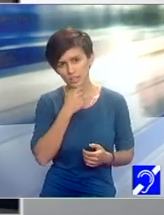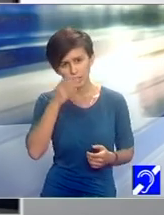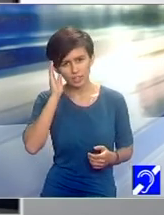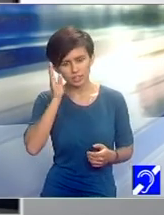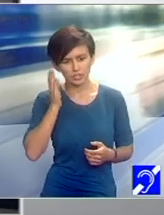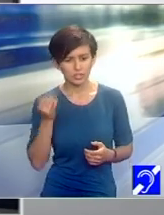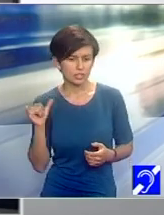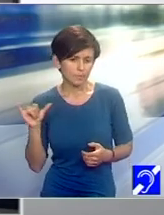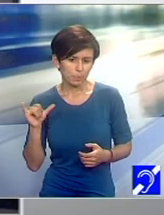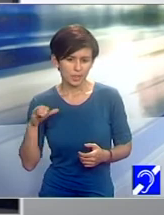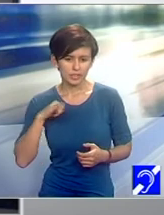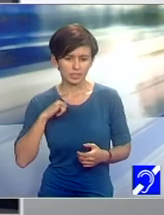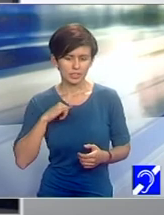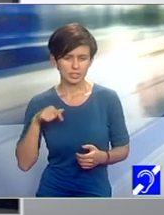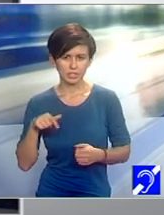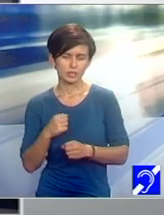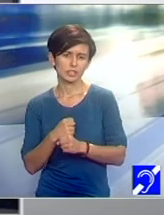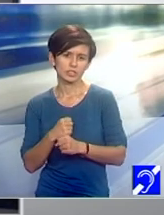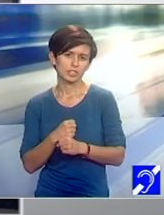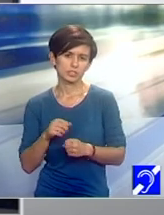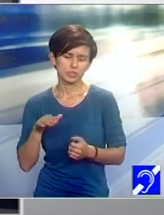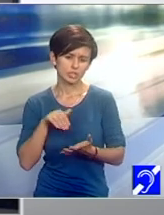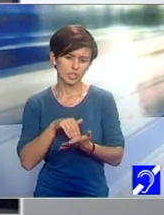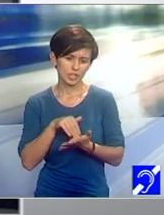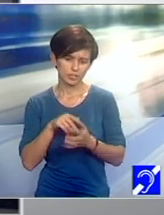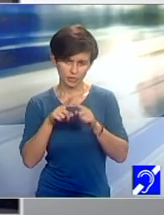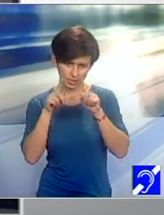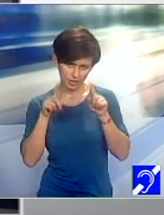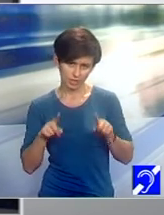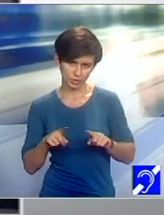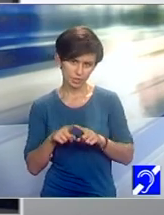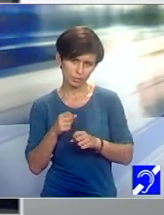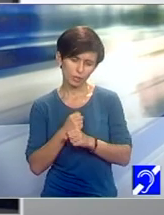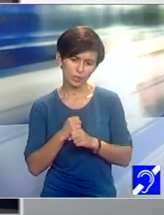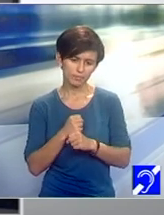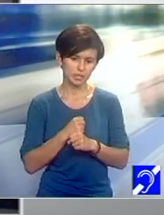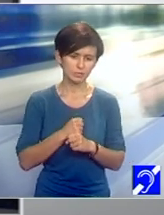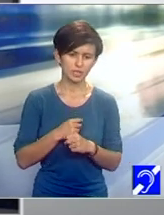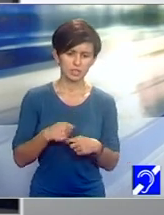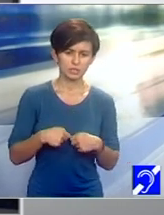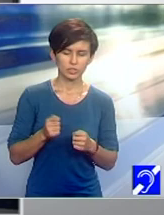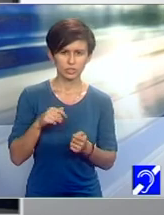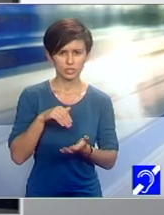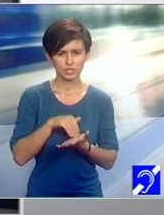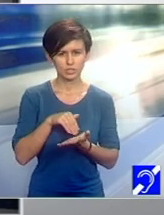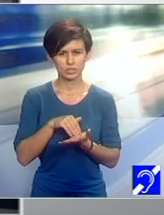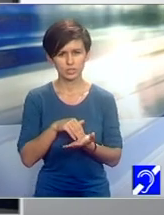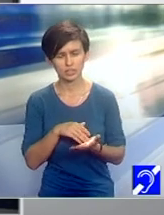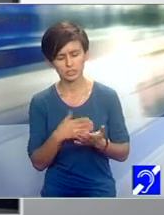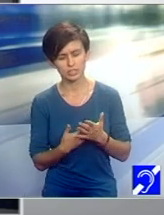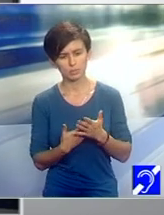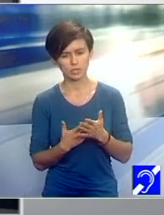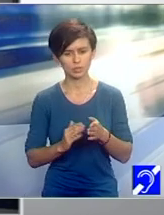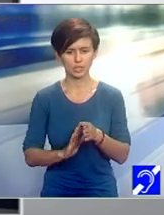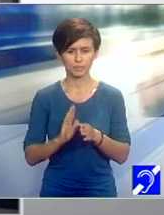interesat de un astfel de studiu și are nevoie chiar de o diplomă și experiență și tot ce este necesar ca să devină